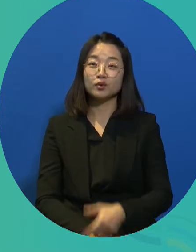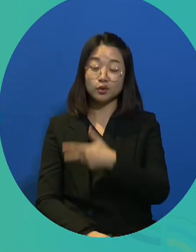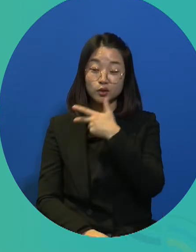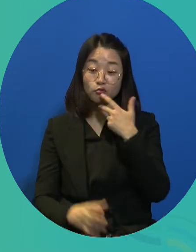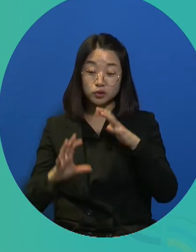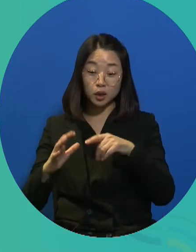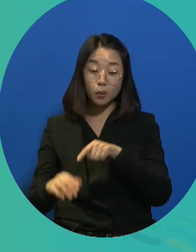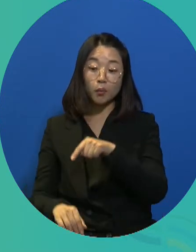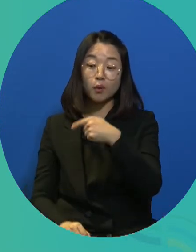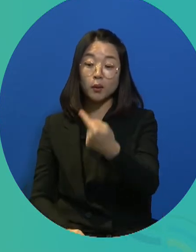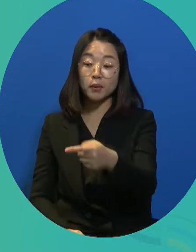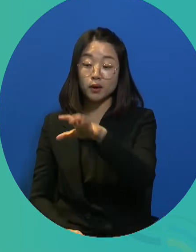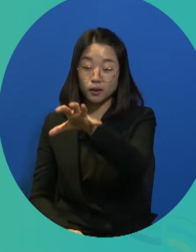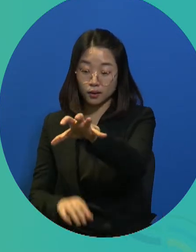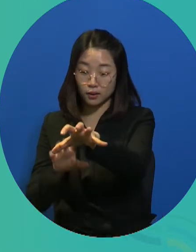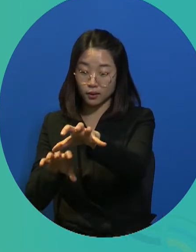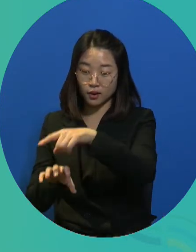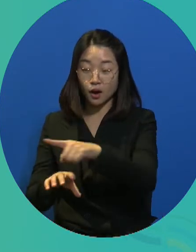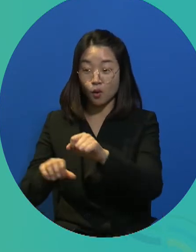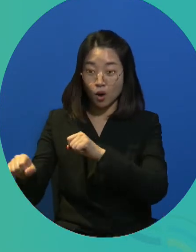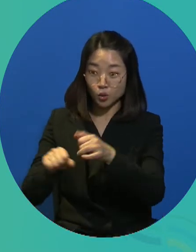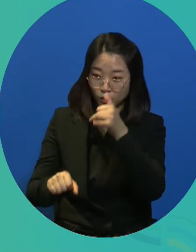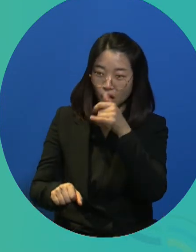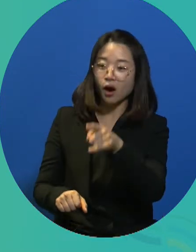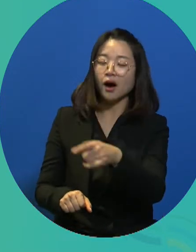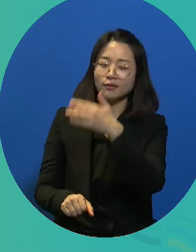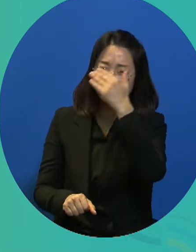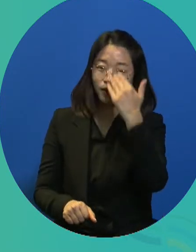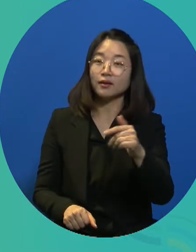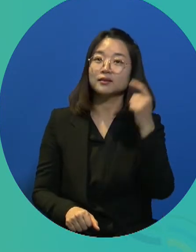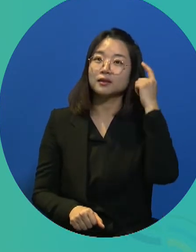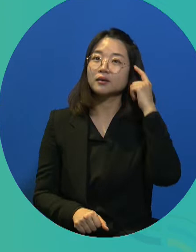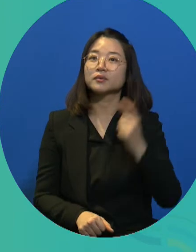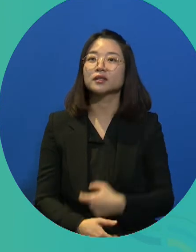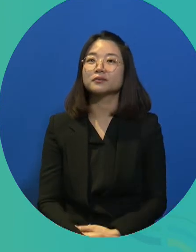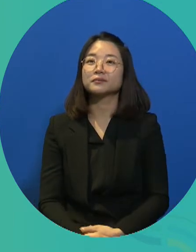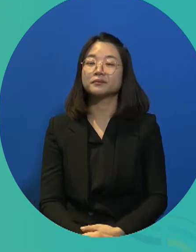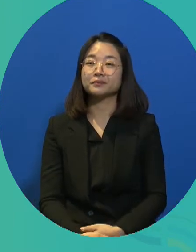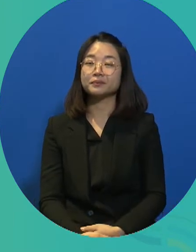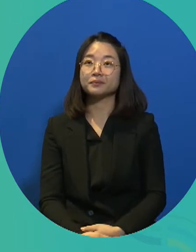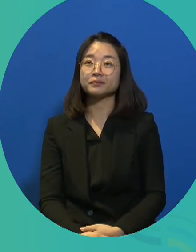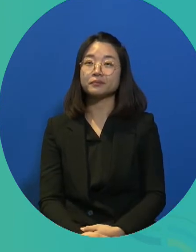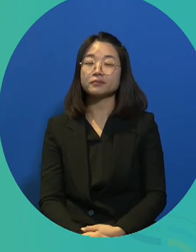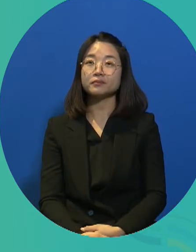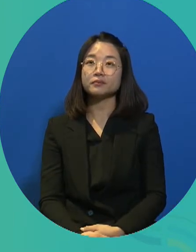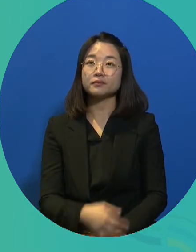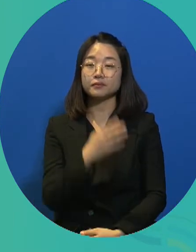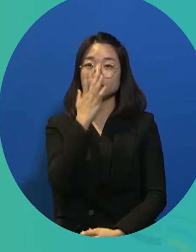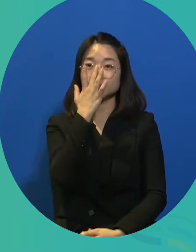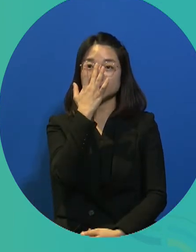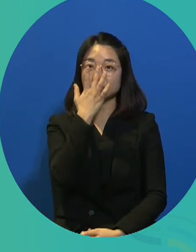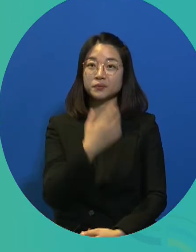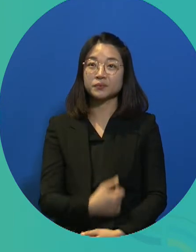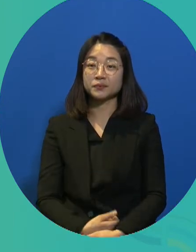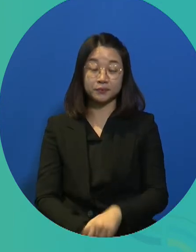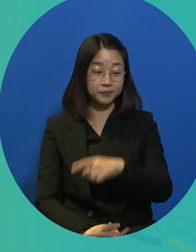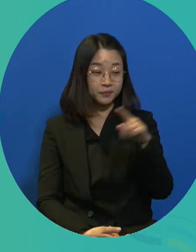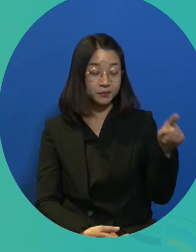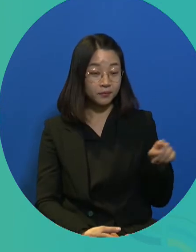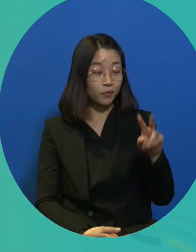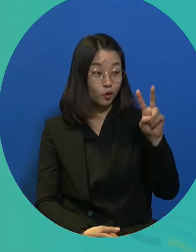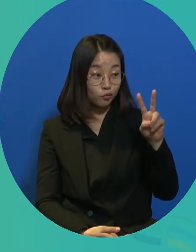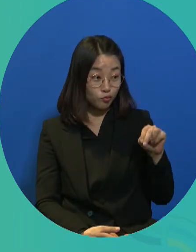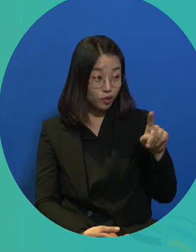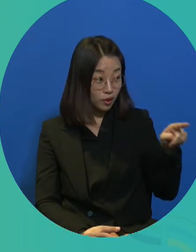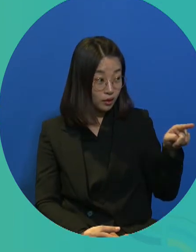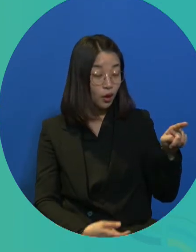좀 적극적인 노력을 펼치고 있다는 것이 좀 긍정적으로 볼 수 있다고 하겠고 이런 식으로 그림자 보고서가 나온 것이 우리 로비